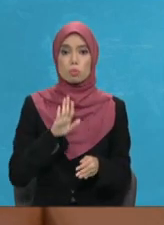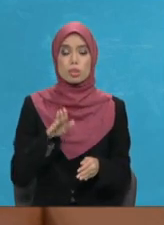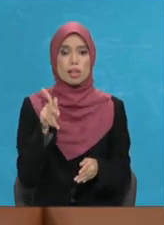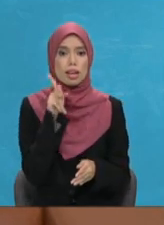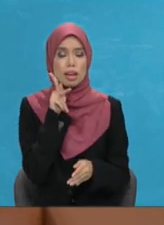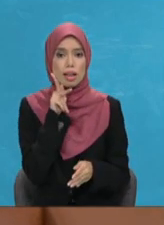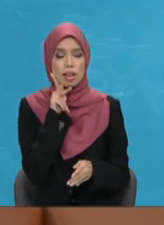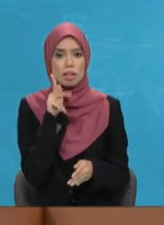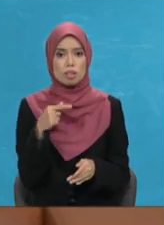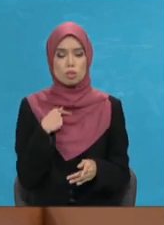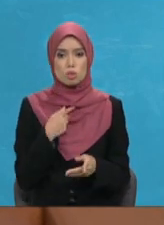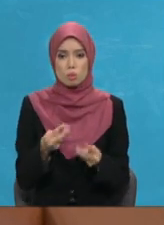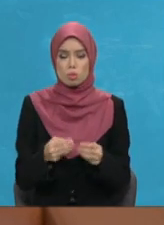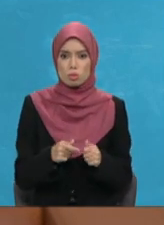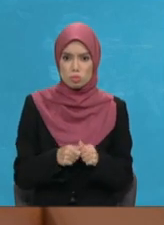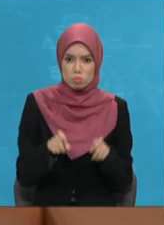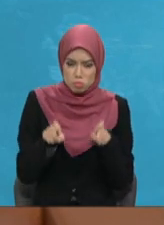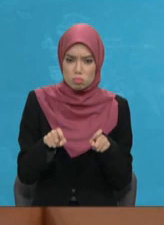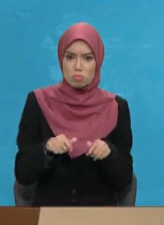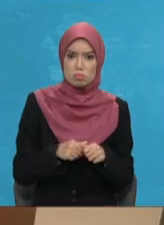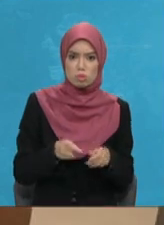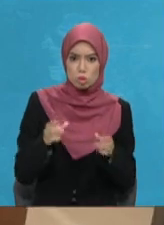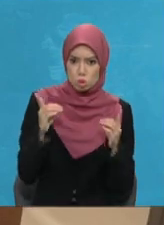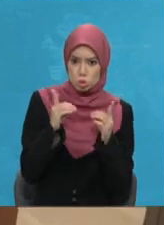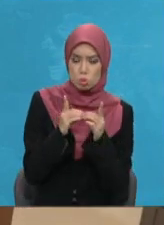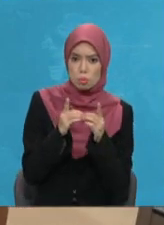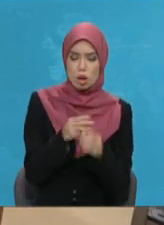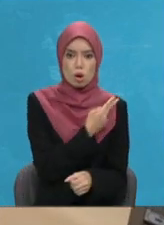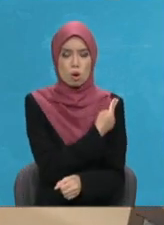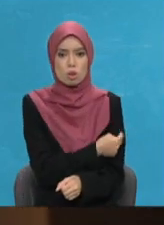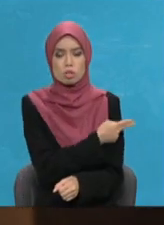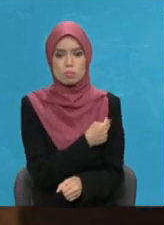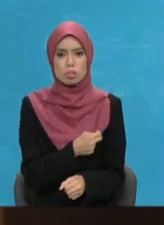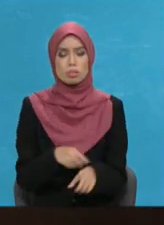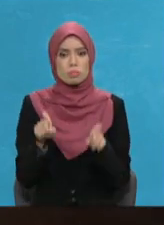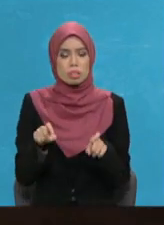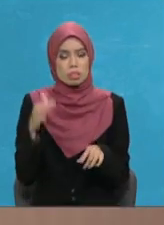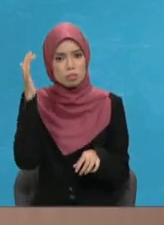yang nyorong-menyurong-nyurungkan jumpa thospital apa etnis